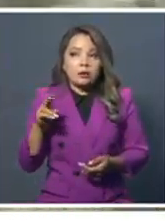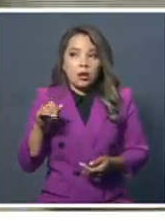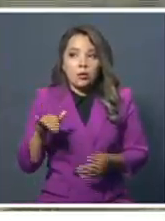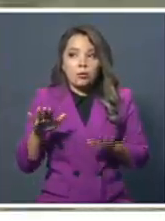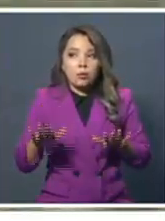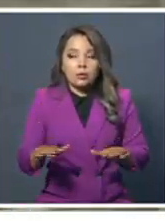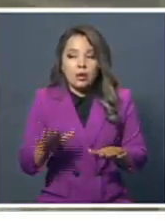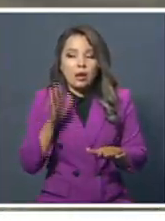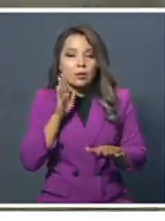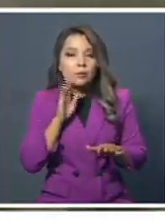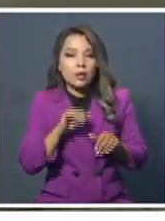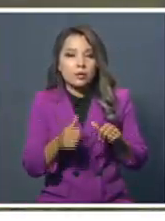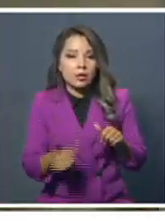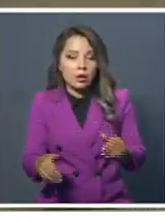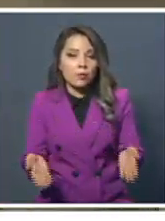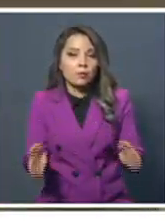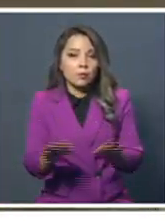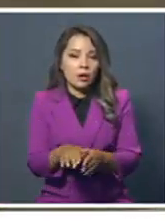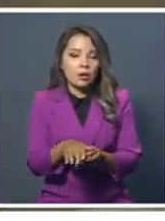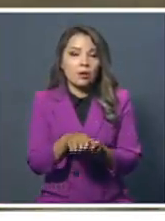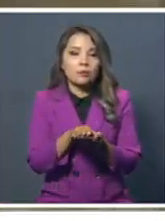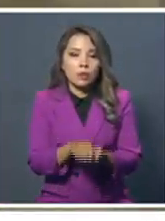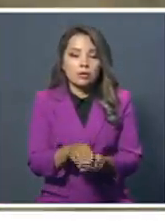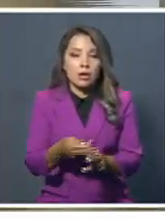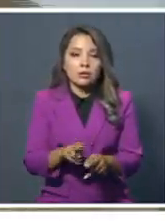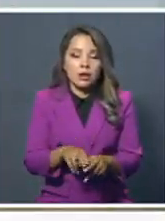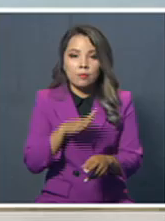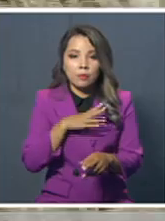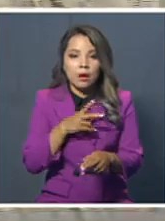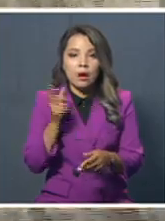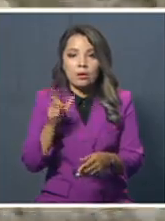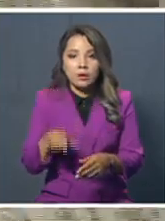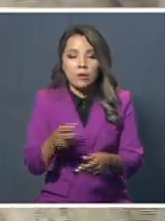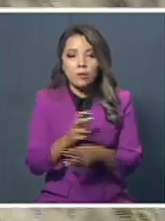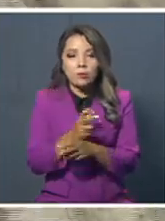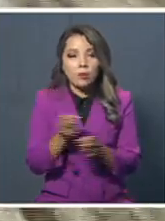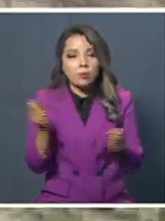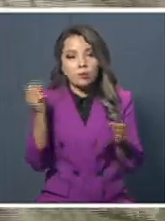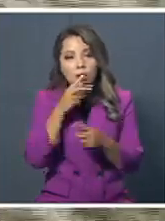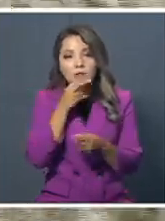теңіз жағасында құмға көмілген адамның сүйегі табылды. Оның да кім екені анықталып жатыр.